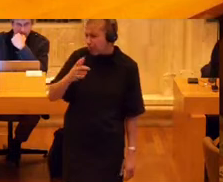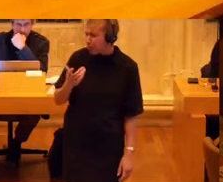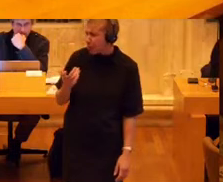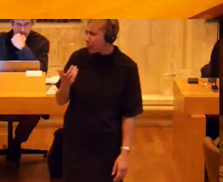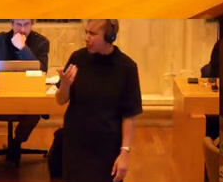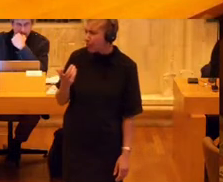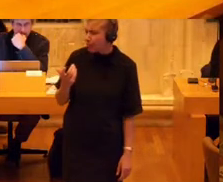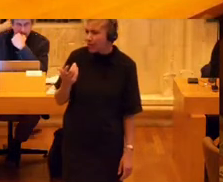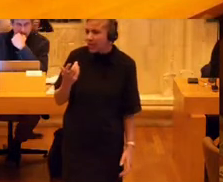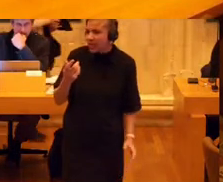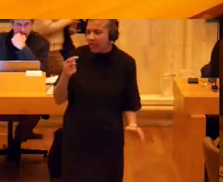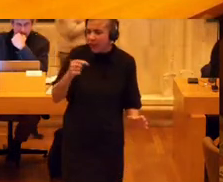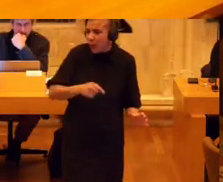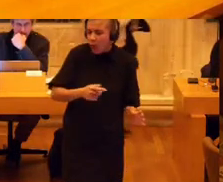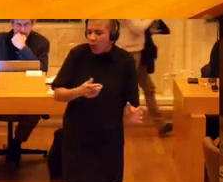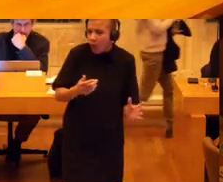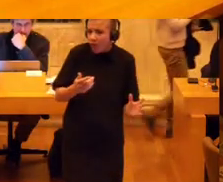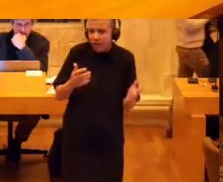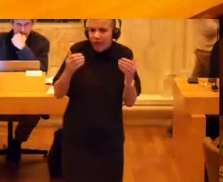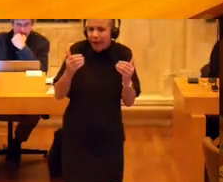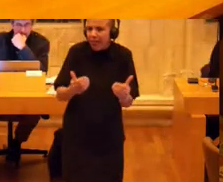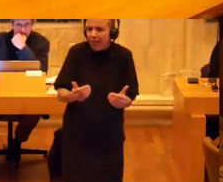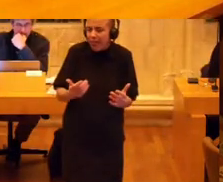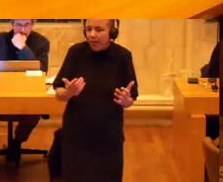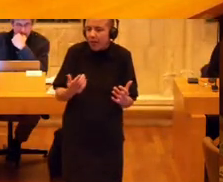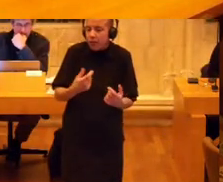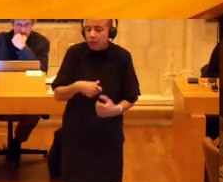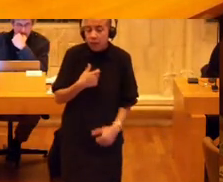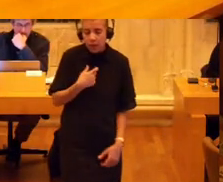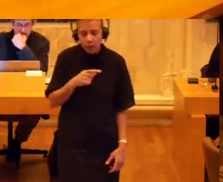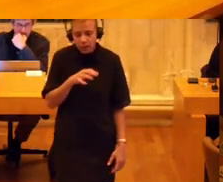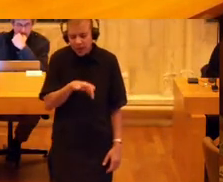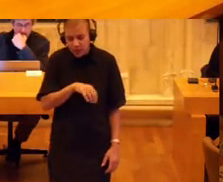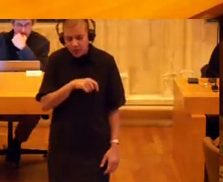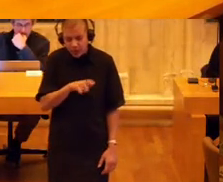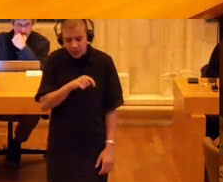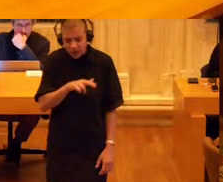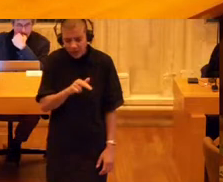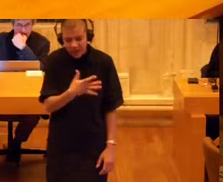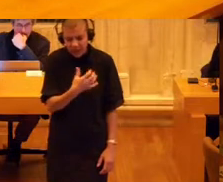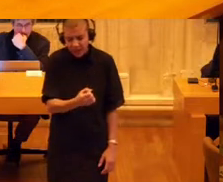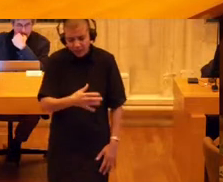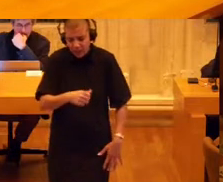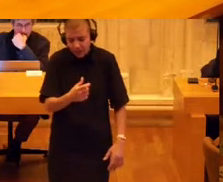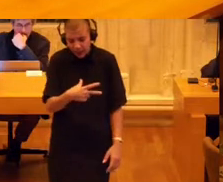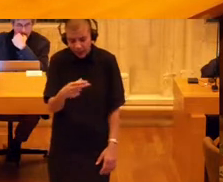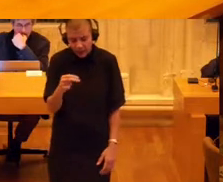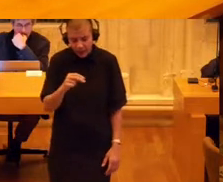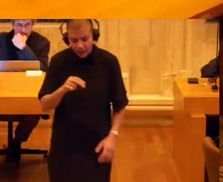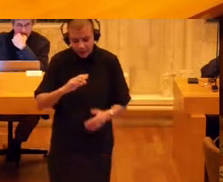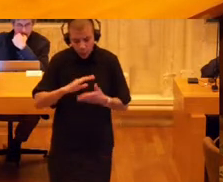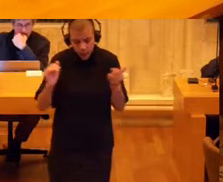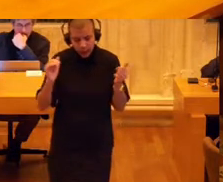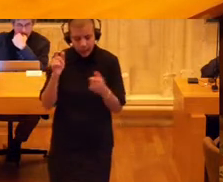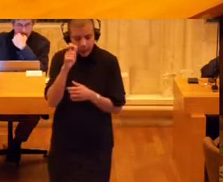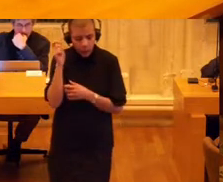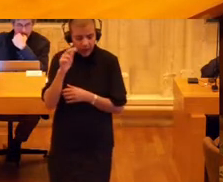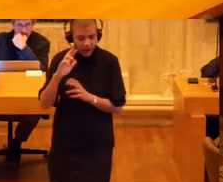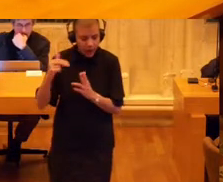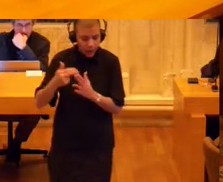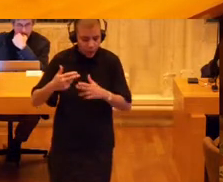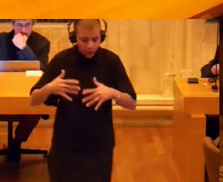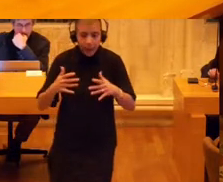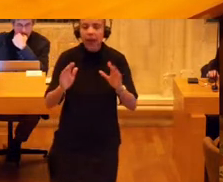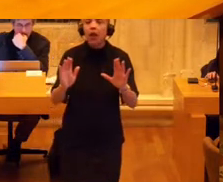Voilà. Oui, ça va être éteint. Oui. Bon, enfin, je vais laisser Nicolas répondre. Alors, après, il y a un point sur lequel vous avez raison. Il en va de même d'ailleurs pour les